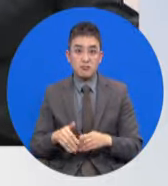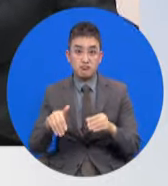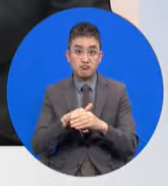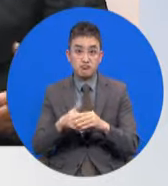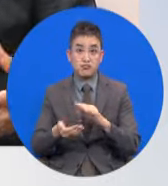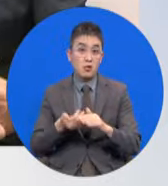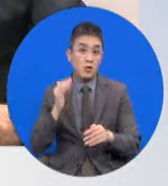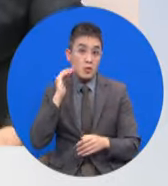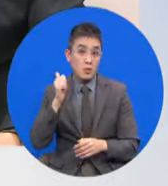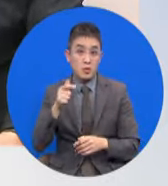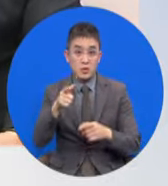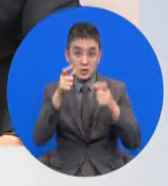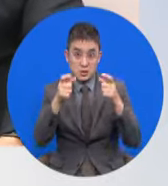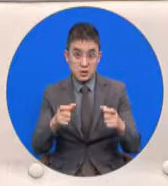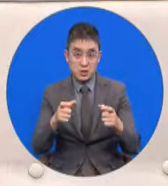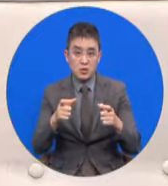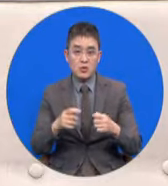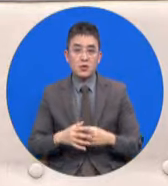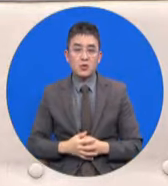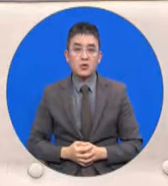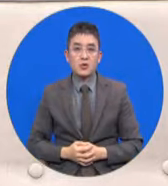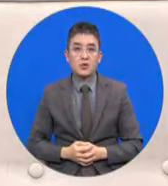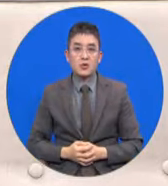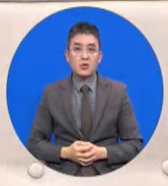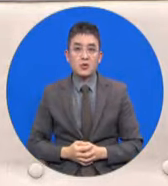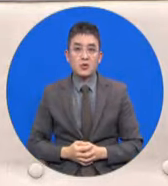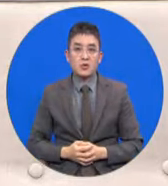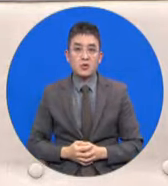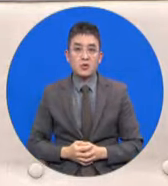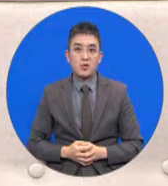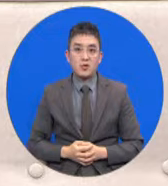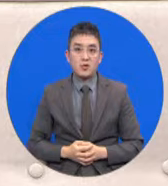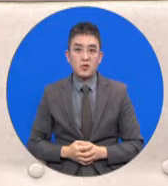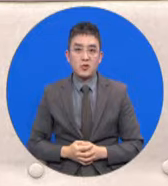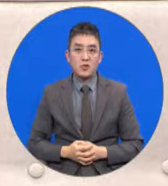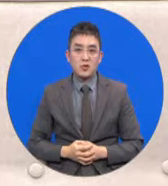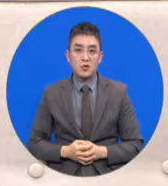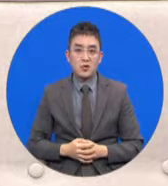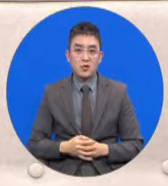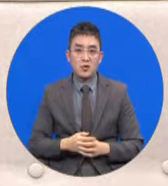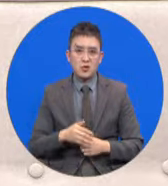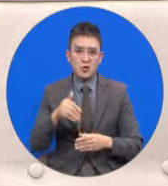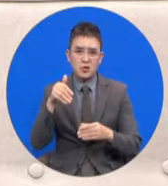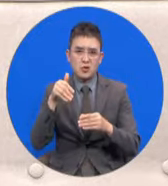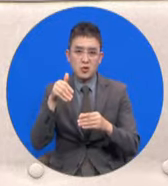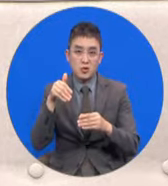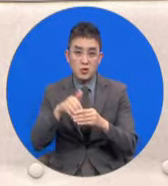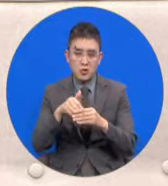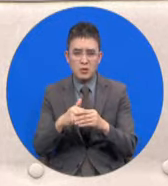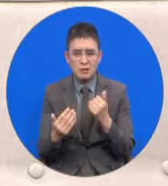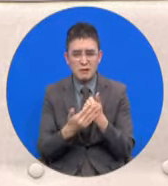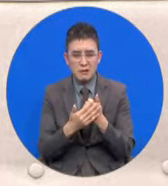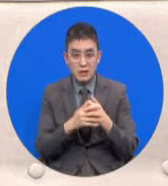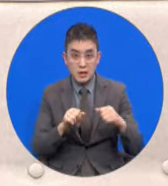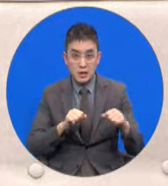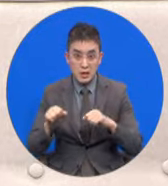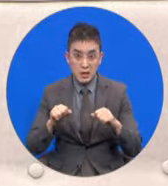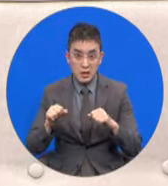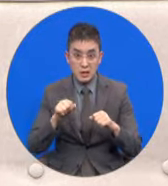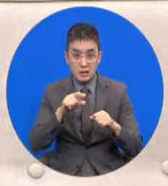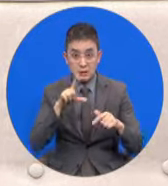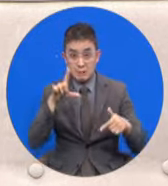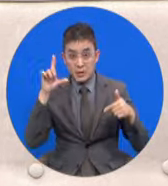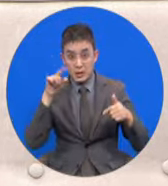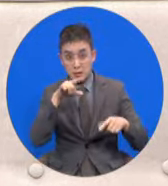지역을 이재용 후보를 비롯해서 말하자면 선거에 개입했다라고 하는 부분에 대한 반향이 어떻게 나타날 것이냐